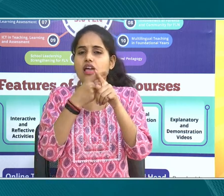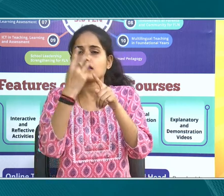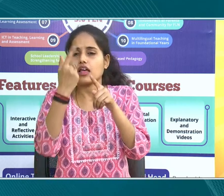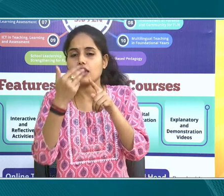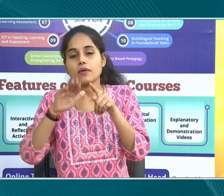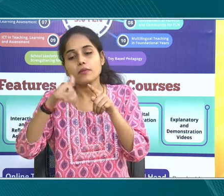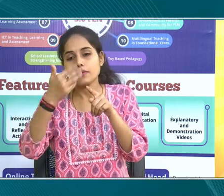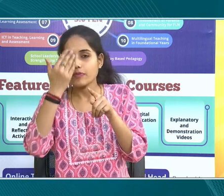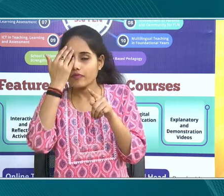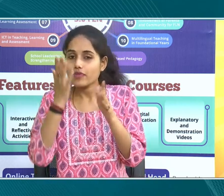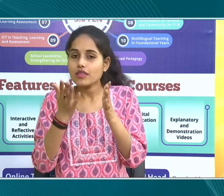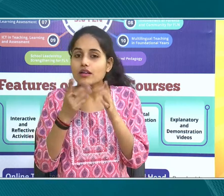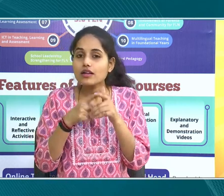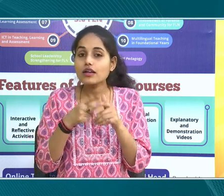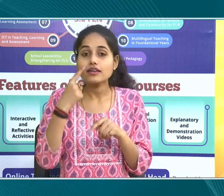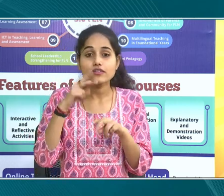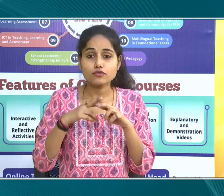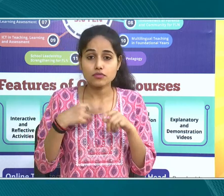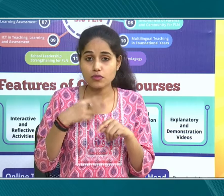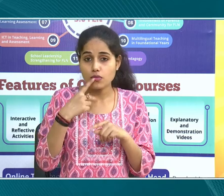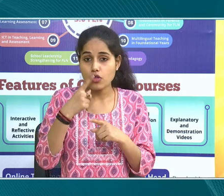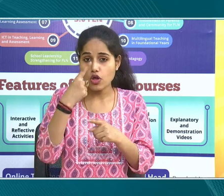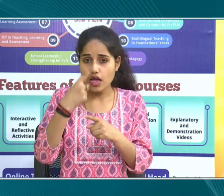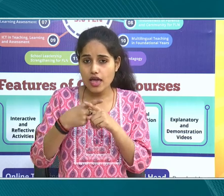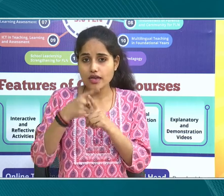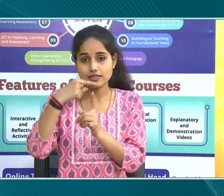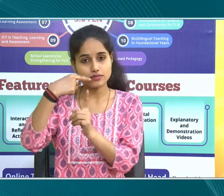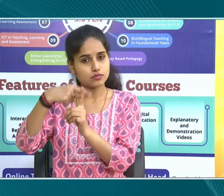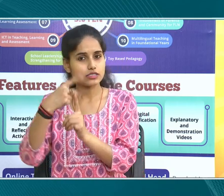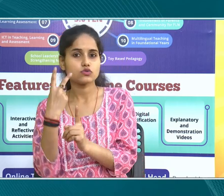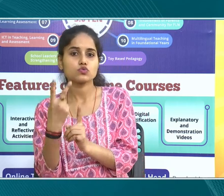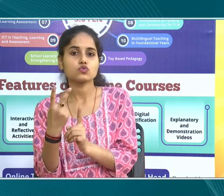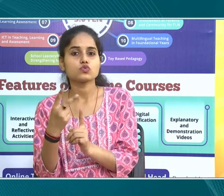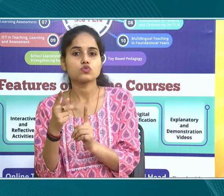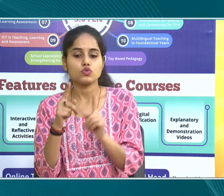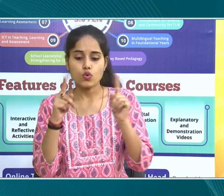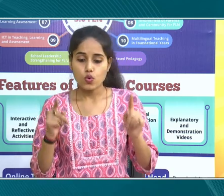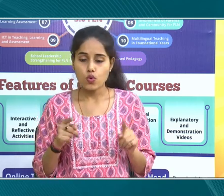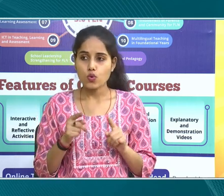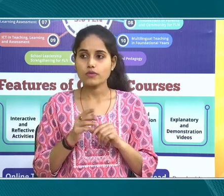जानेंगे और सर अगर हम एक्स + 2 कहती तो आप एक्स के दिशा